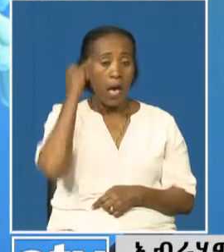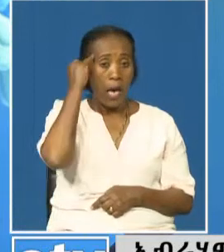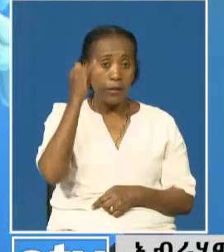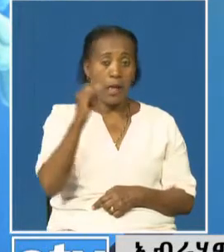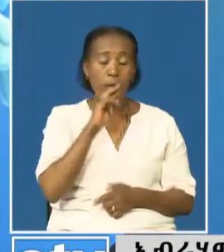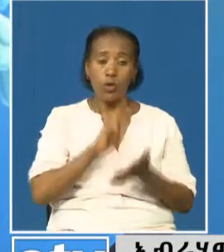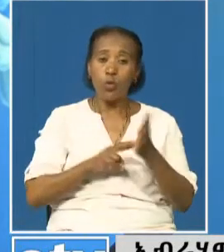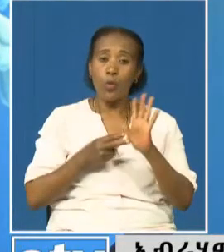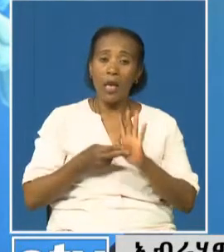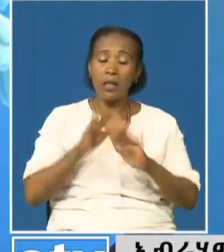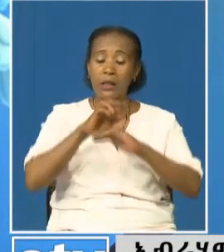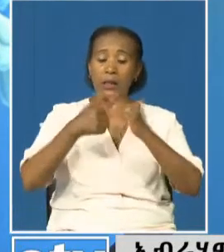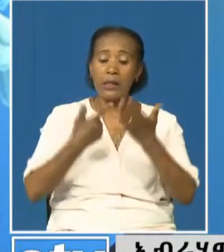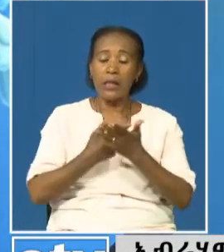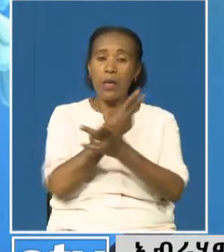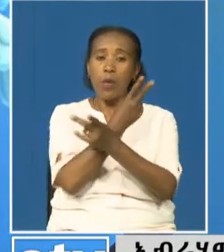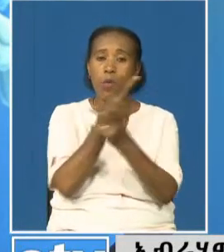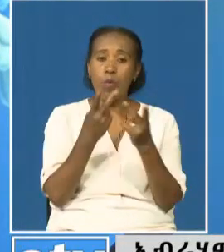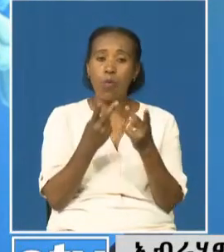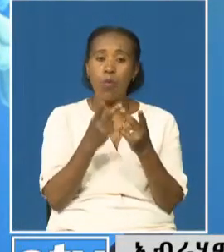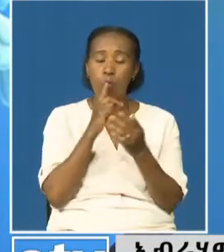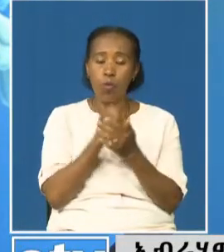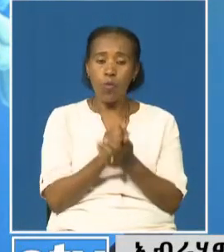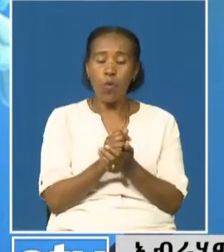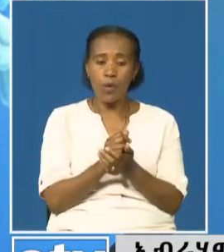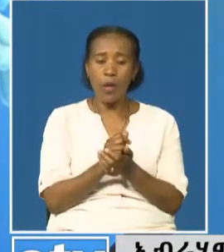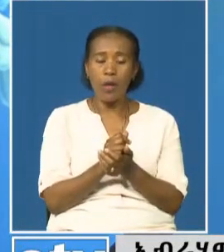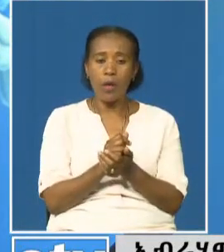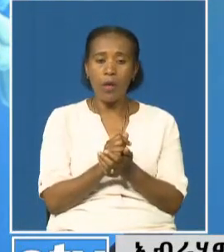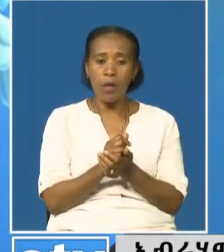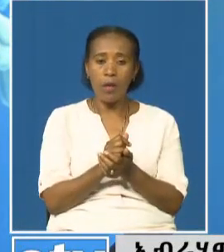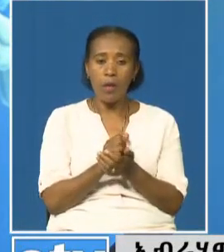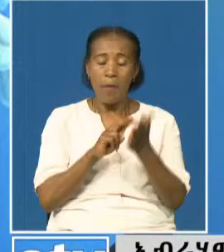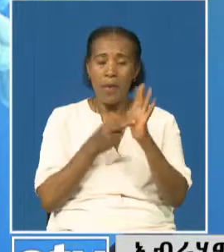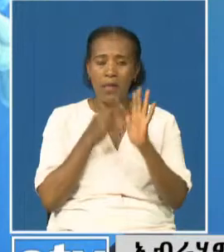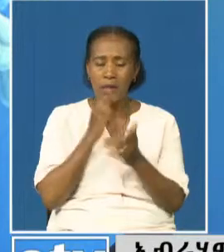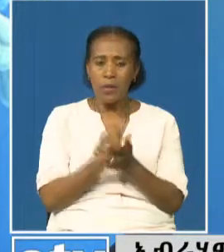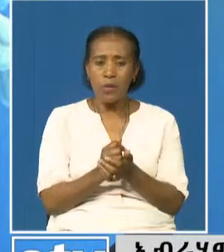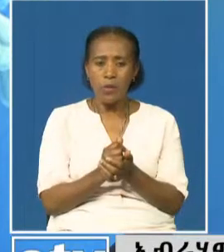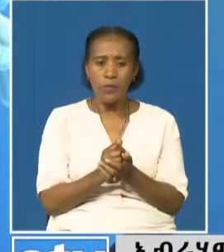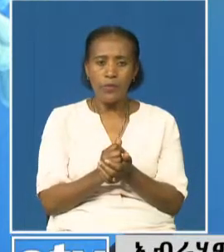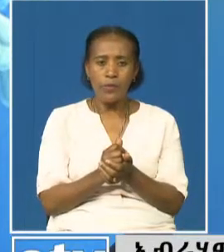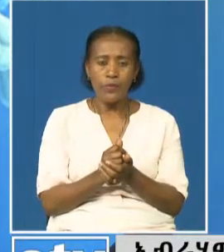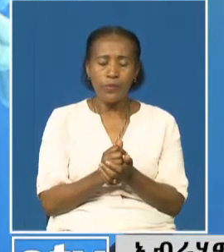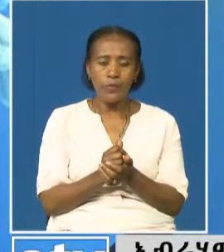ሀሳባቸው ማለት ስለ ቦታ አልሰጡትም፣ ቦታ አልሰጡትም በበሽታው ማለት ነው።